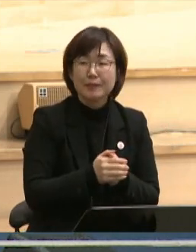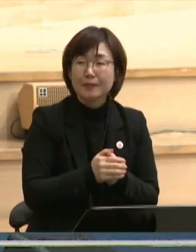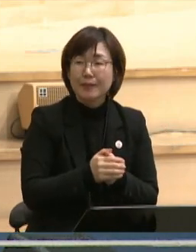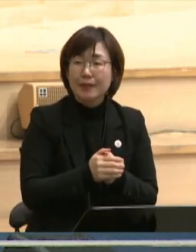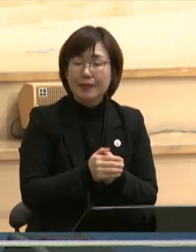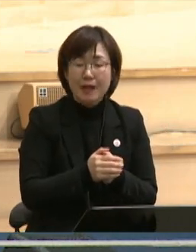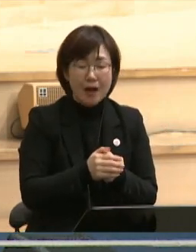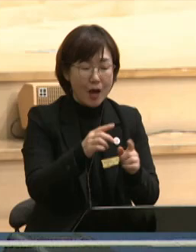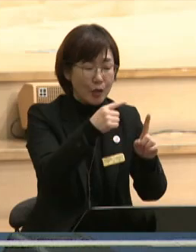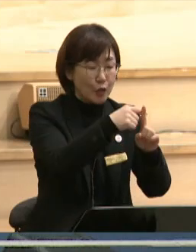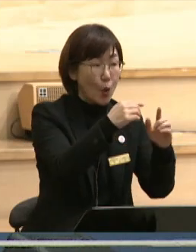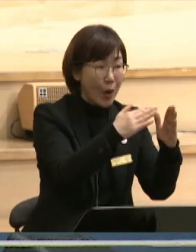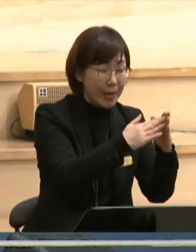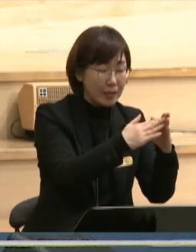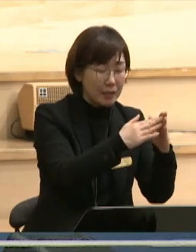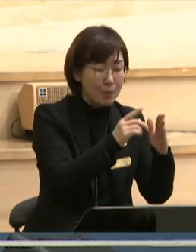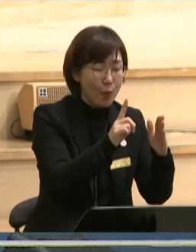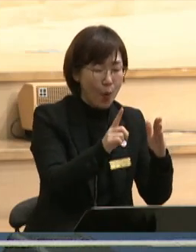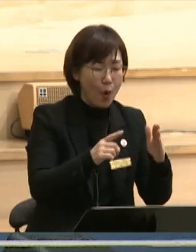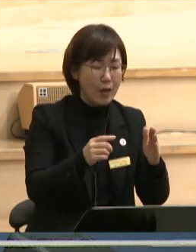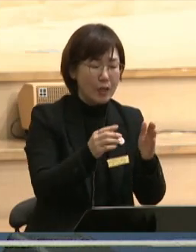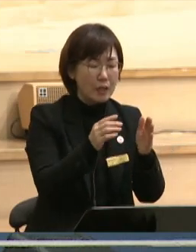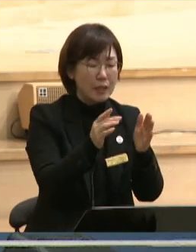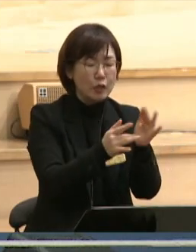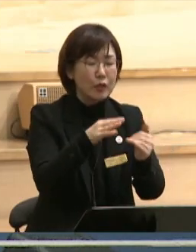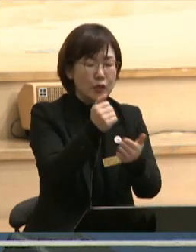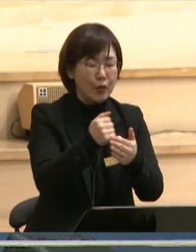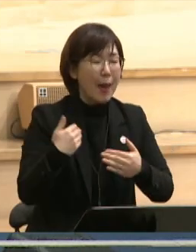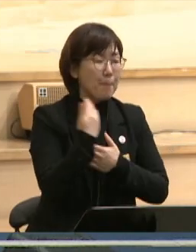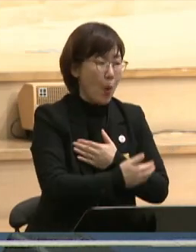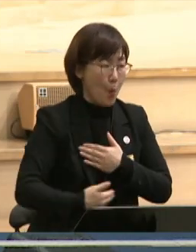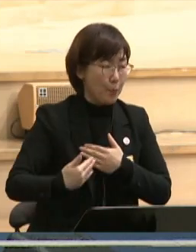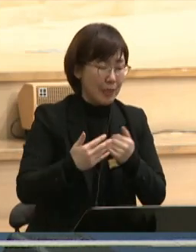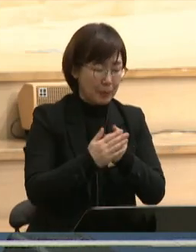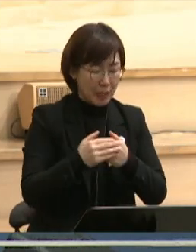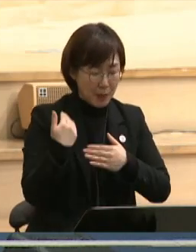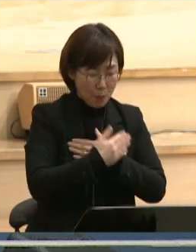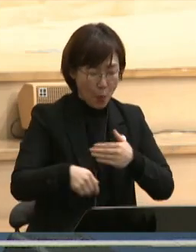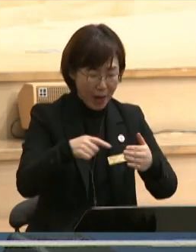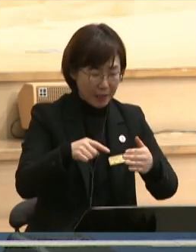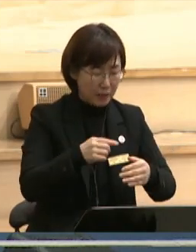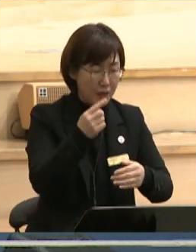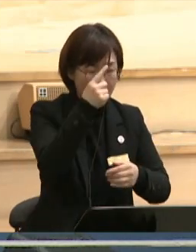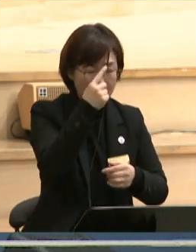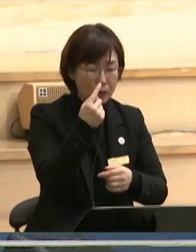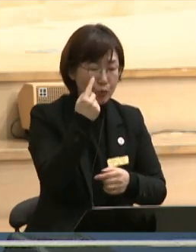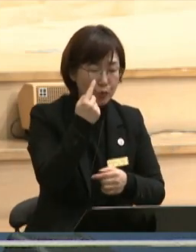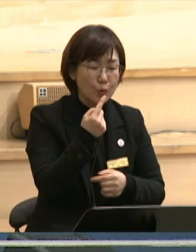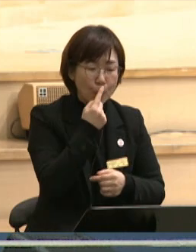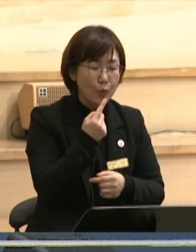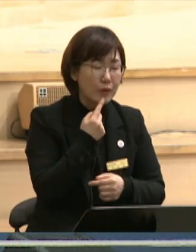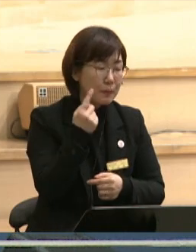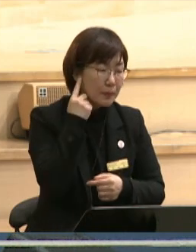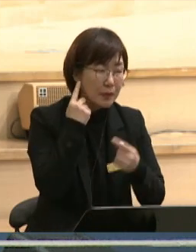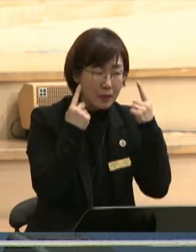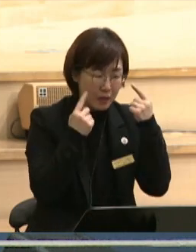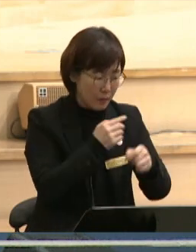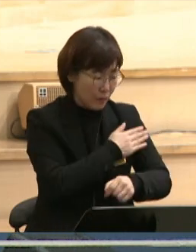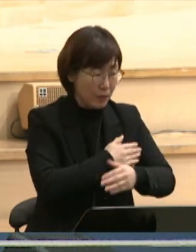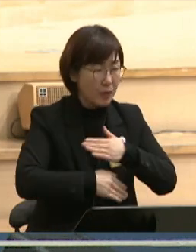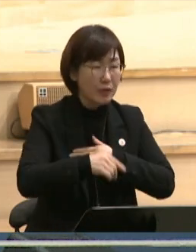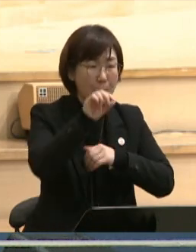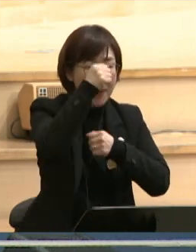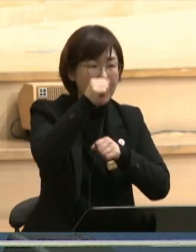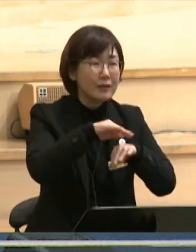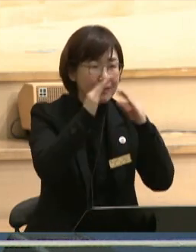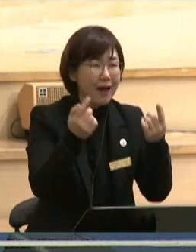교회는 그리스도의 몸이고 여러 지체가 있다라고 이야기합니다 당연히 다 다르죠 눈과 귀의 입장이 다르고 손과 발의 입장이 다르고 역할과 은사도